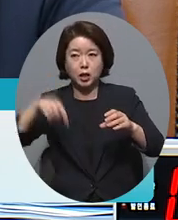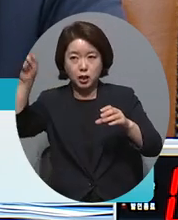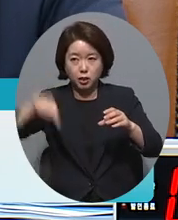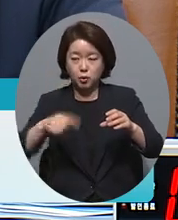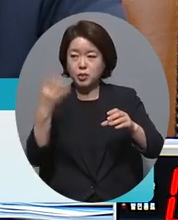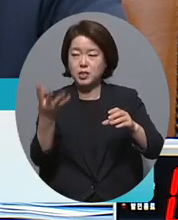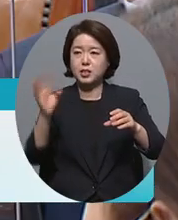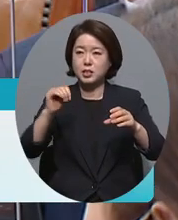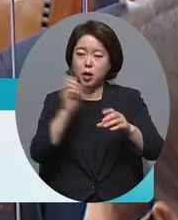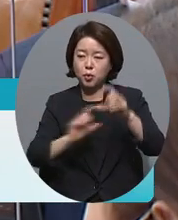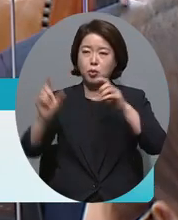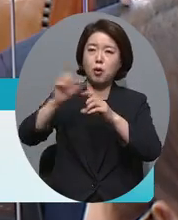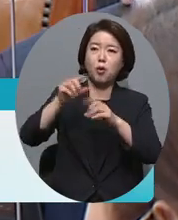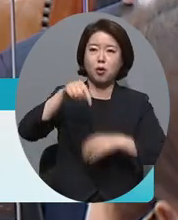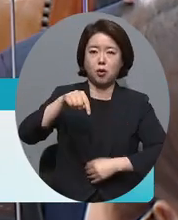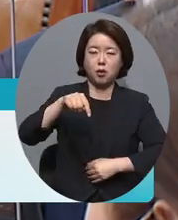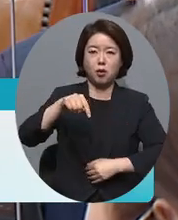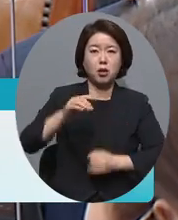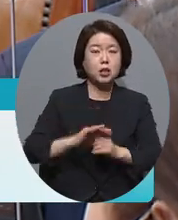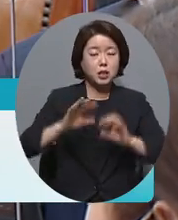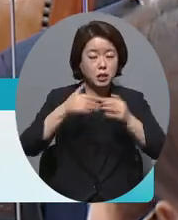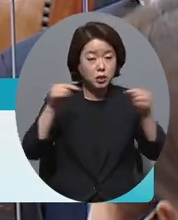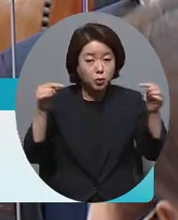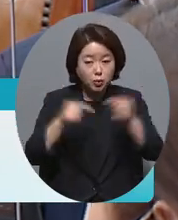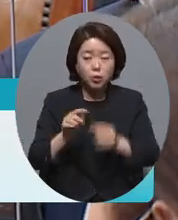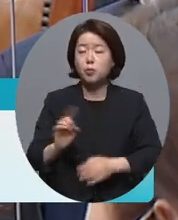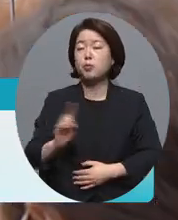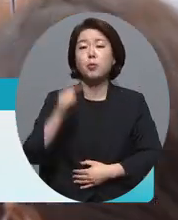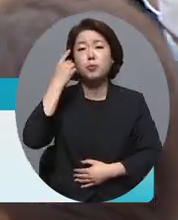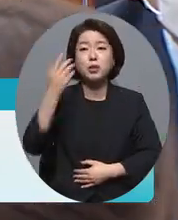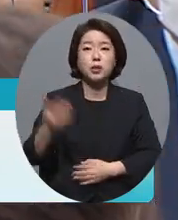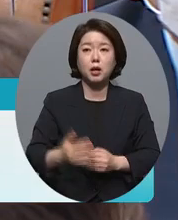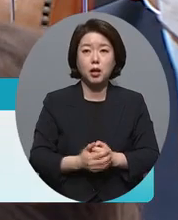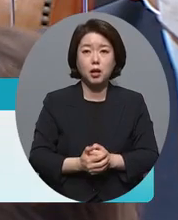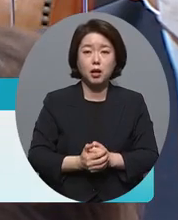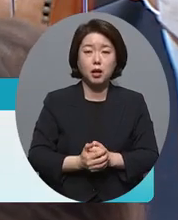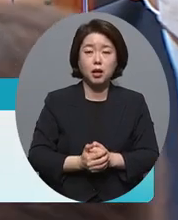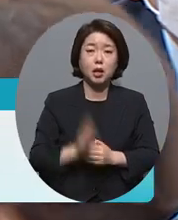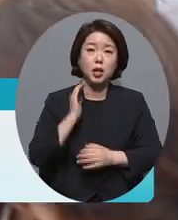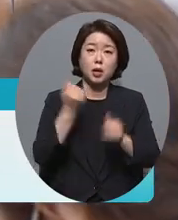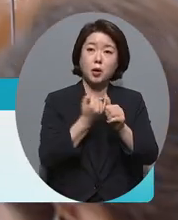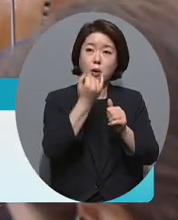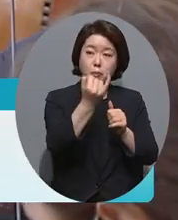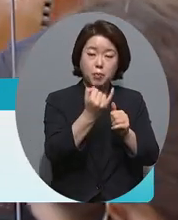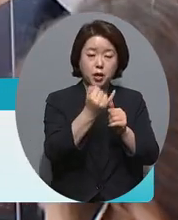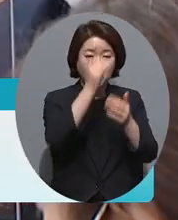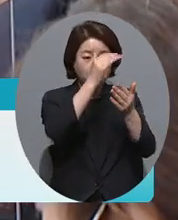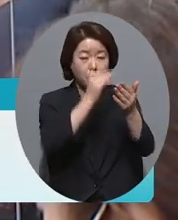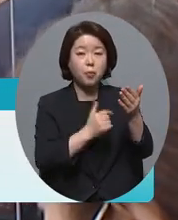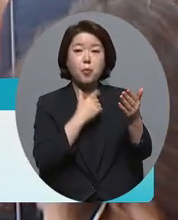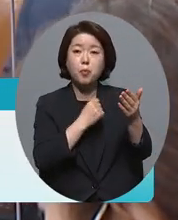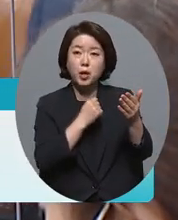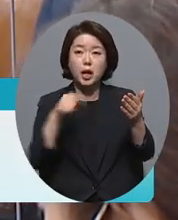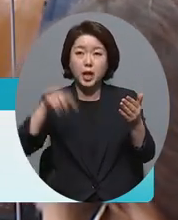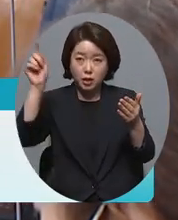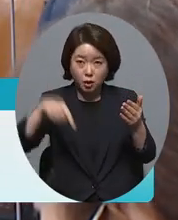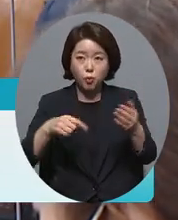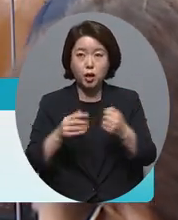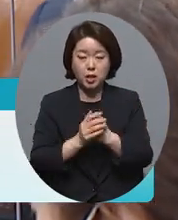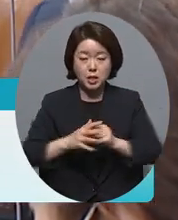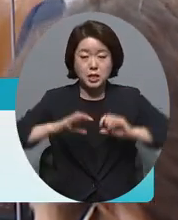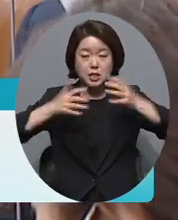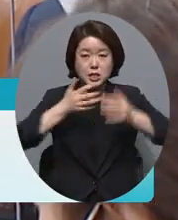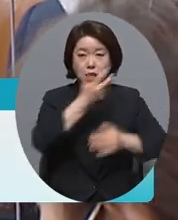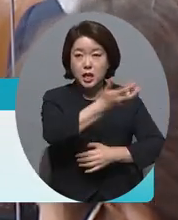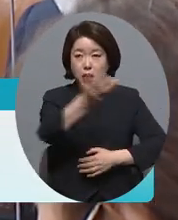배정됐어요 이런 외교는 무슨 외교라고 합니까 영부인 벗기 리스트 외교에요 영부인의 세계일주